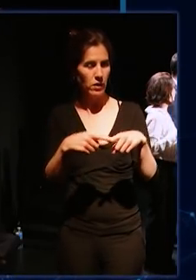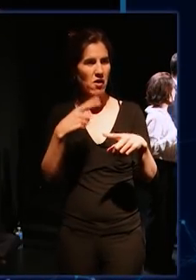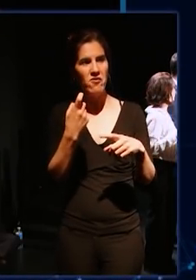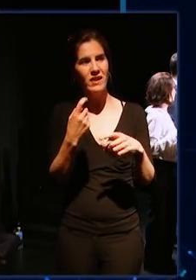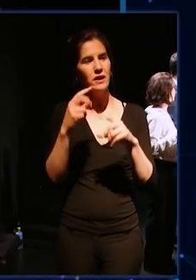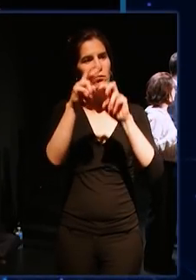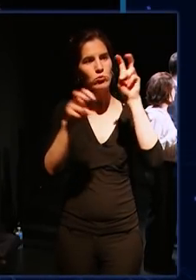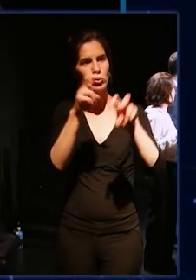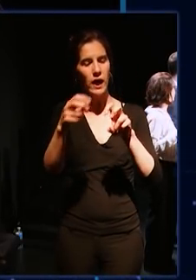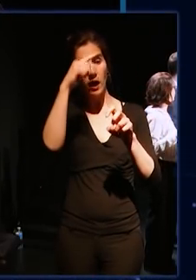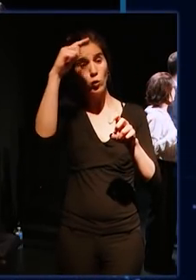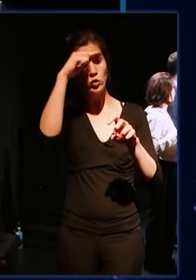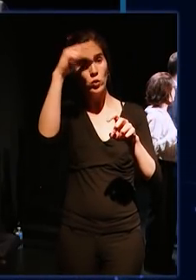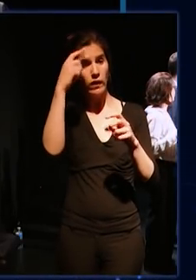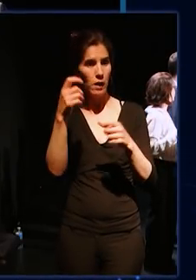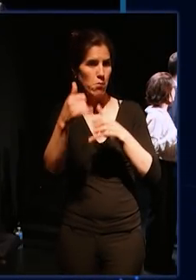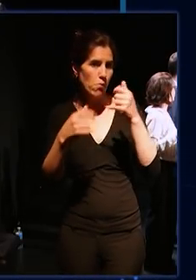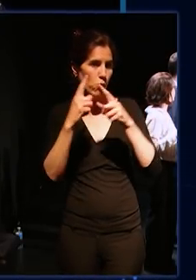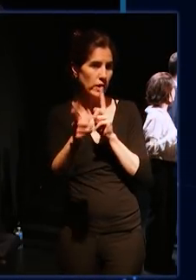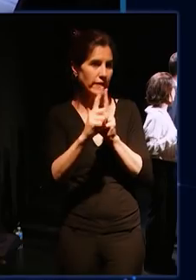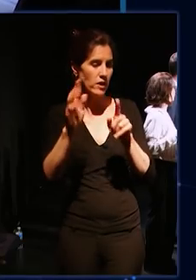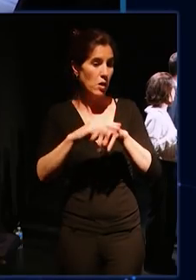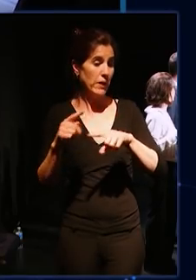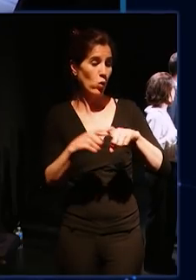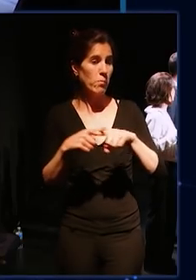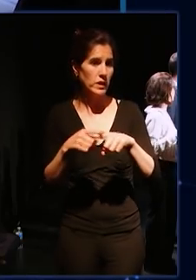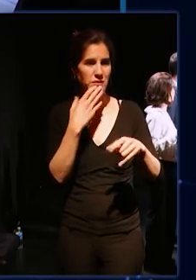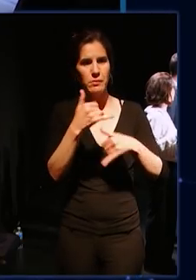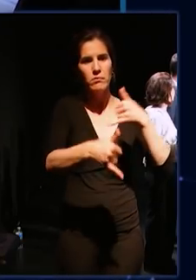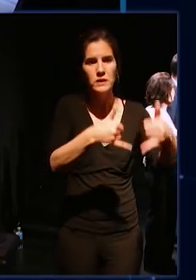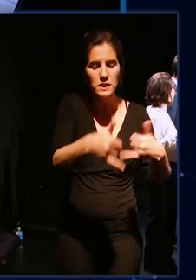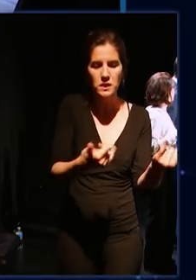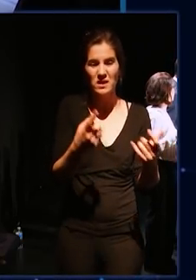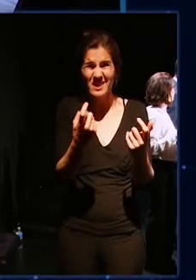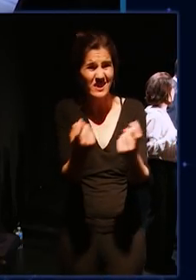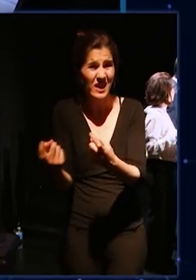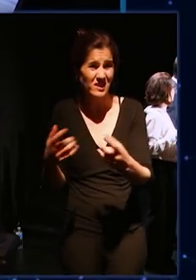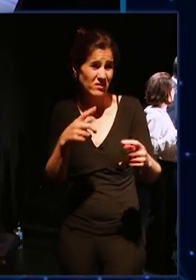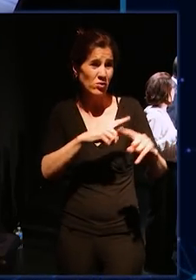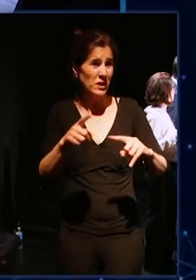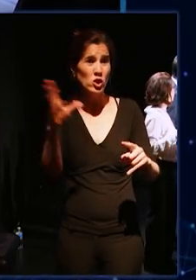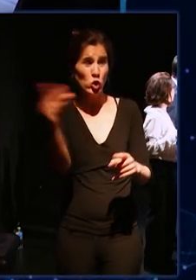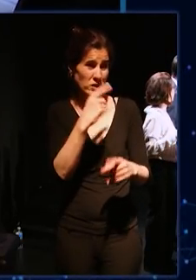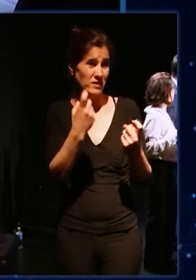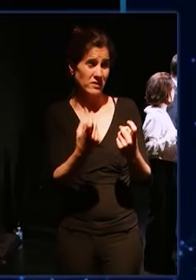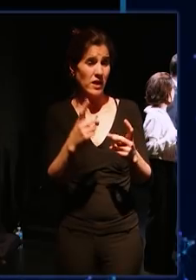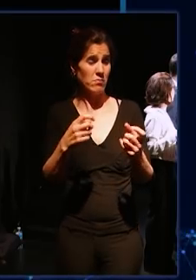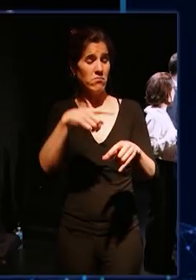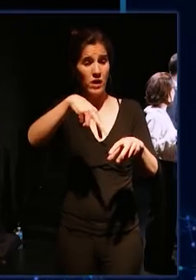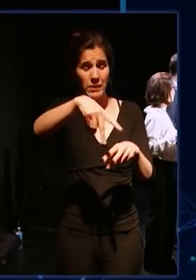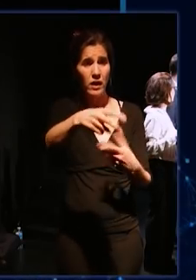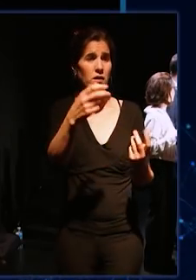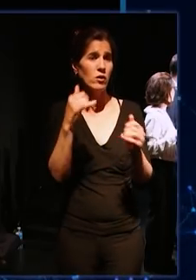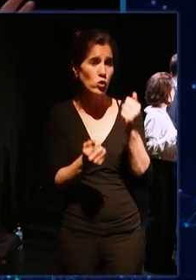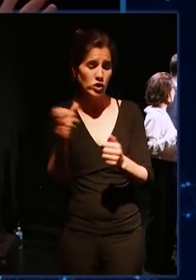compartir necessitats i també la bici, el cotxe, tot. Tot és necessari. Moltes gràcies. Aquesta